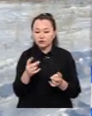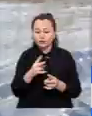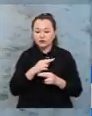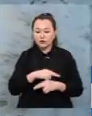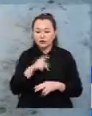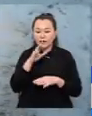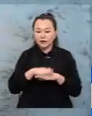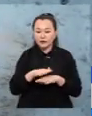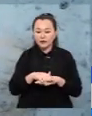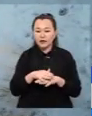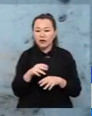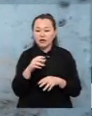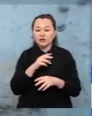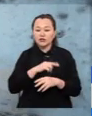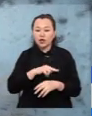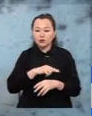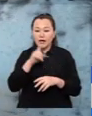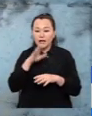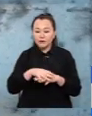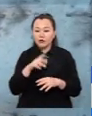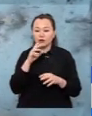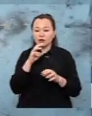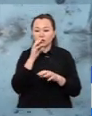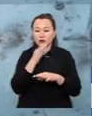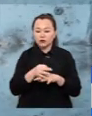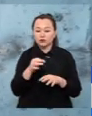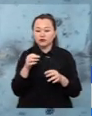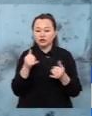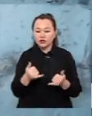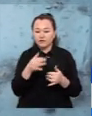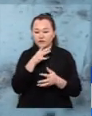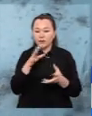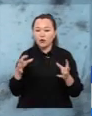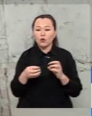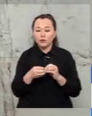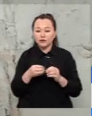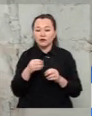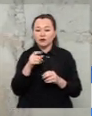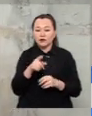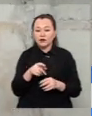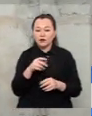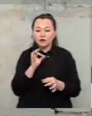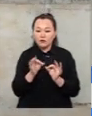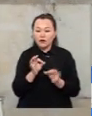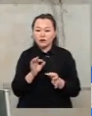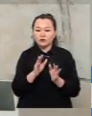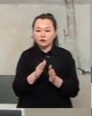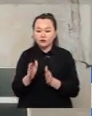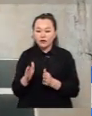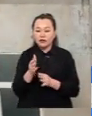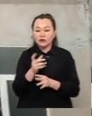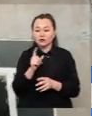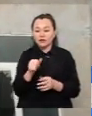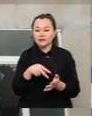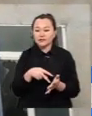сотрудников акимата. Сотрудники акимата уверяют, что в настоящее время комплекс находится в удовлетворительном состоянии. Однако то ли